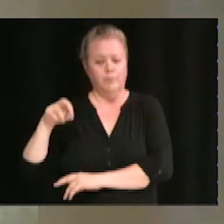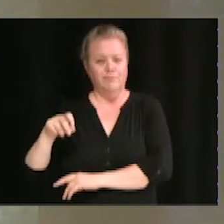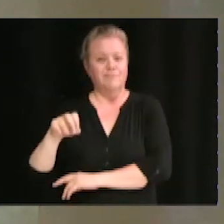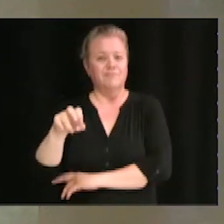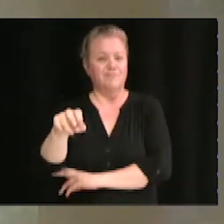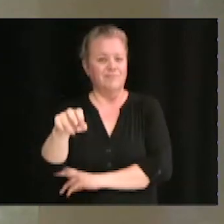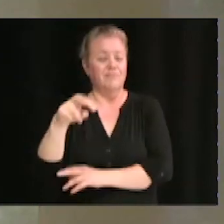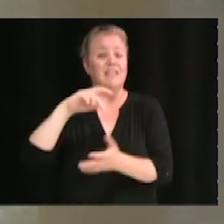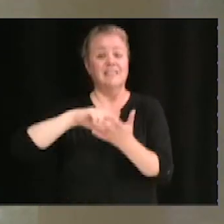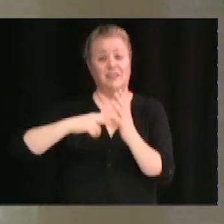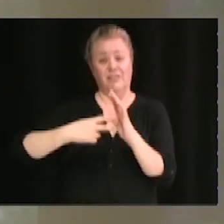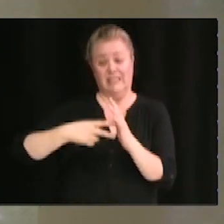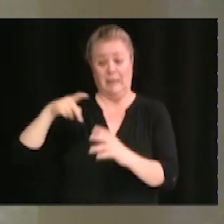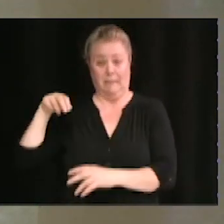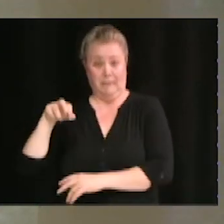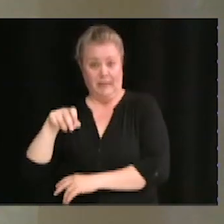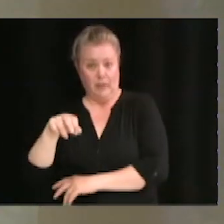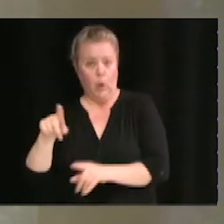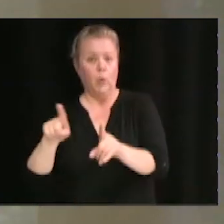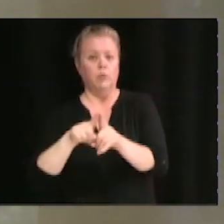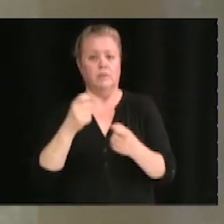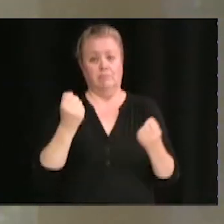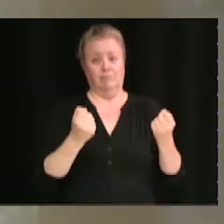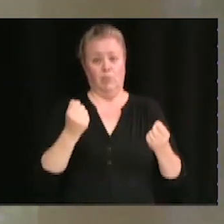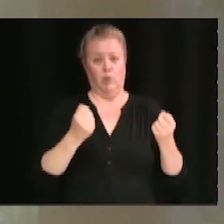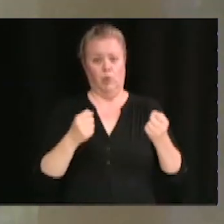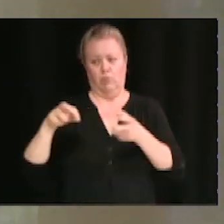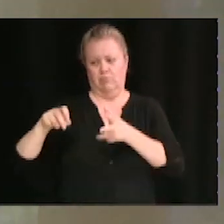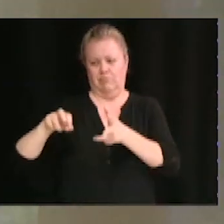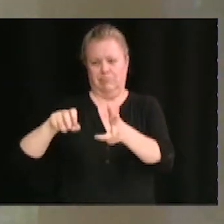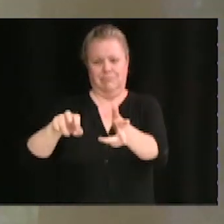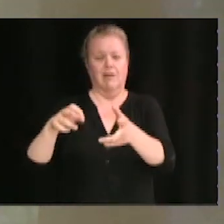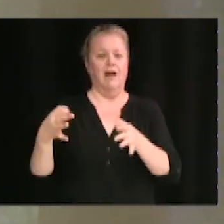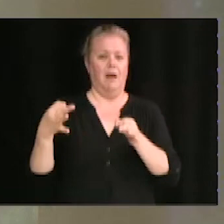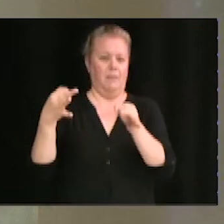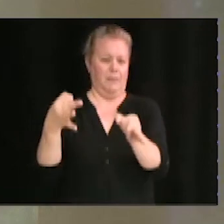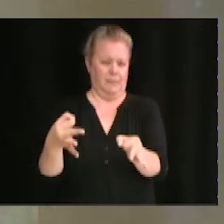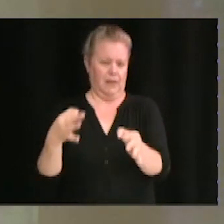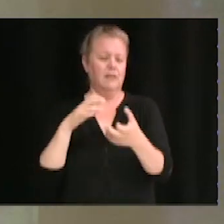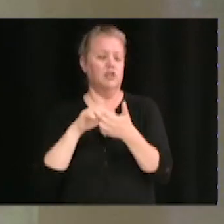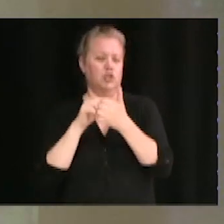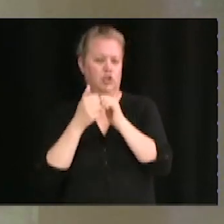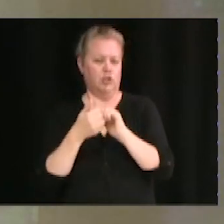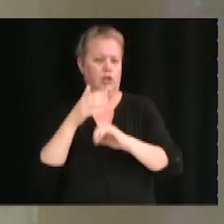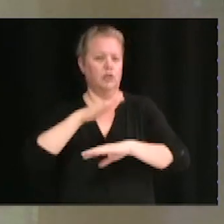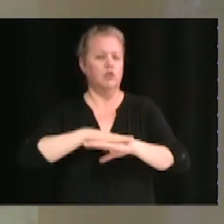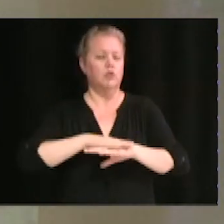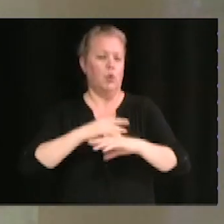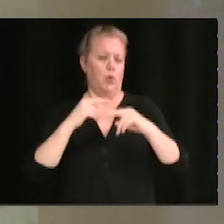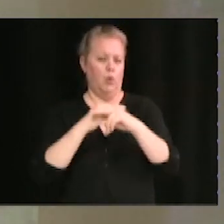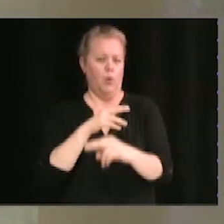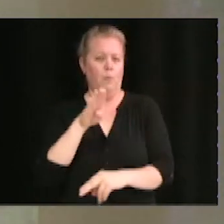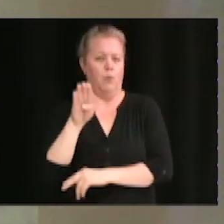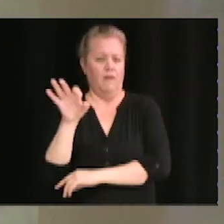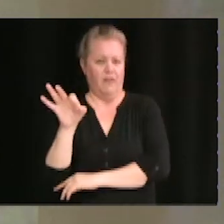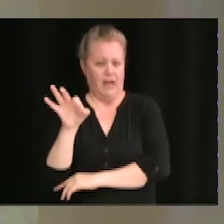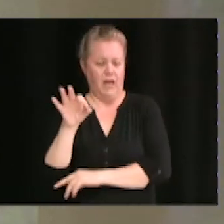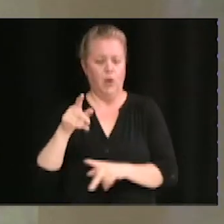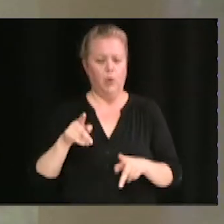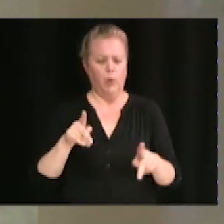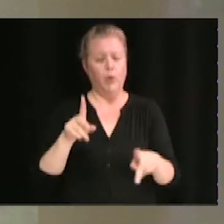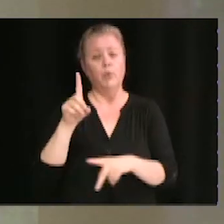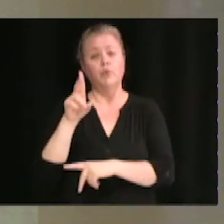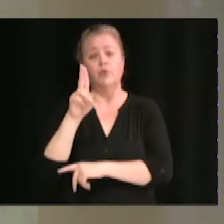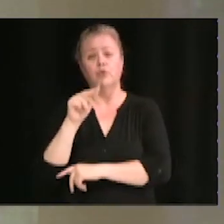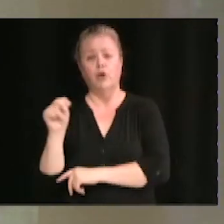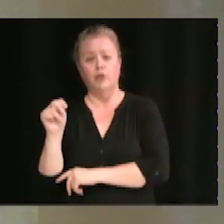vont constater cette semaine ces changements pour les feux de circulation sur le boulevard des Bois-Franc. Les rues donnent jusqu'à